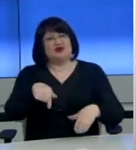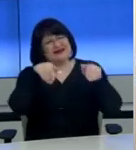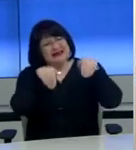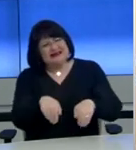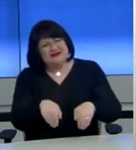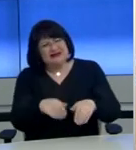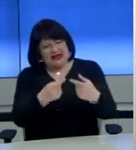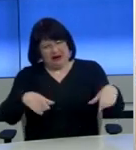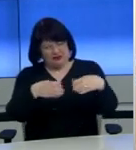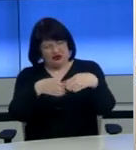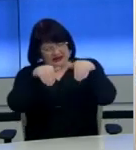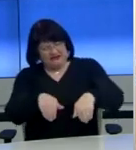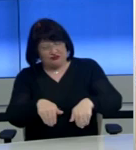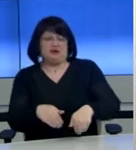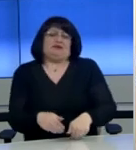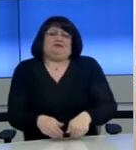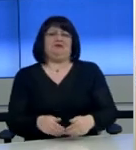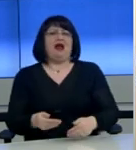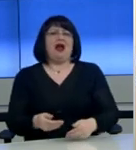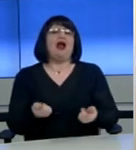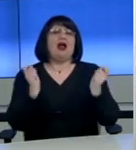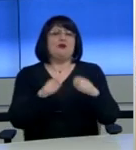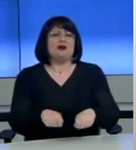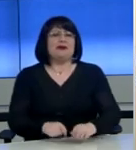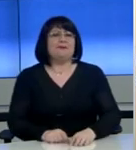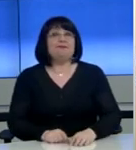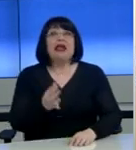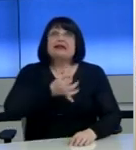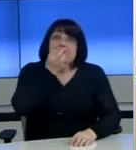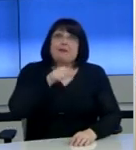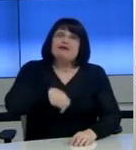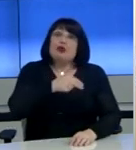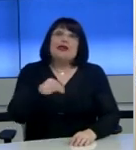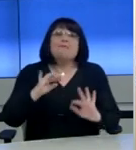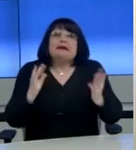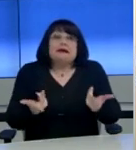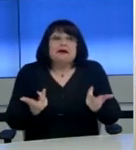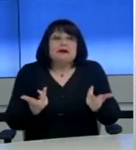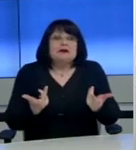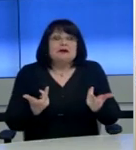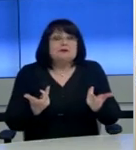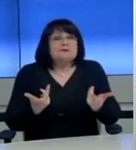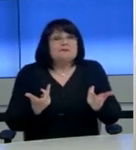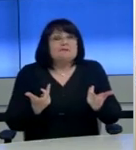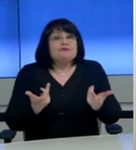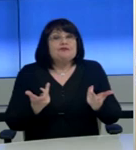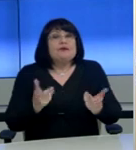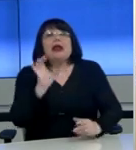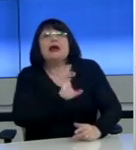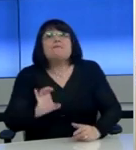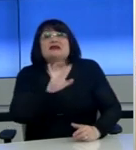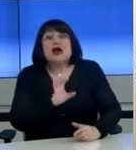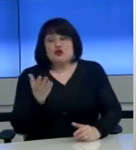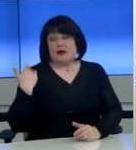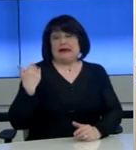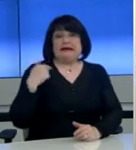κοινοβουλευτική επιτροπή? Όμως θα μου επιτρέψετε να πω ότι το θέμα δεν είναι να ψάχνουμε να βρούμε τι έγινε